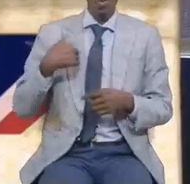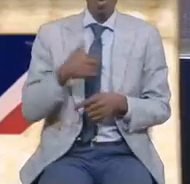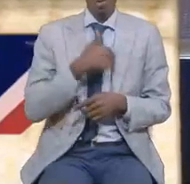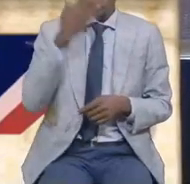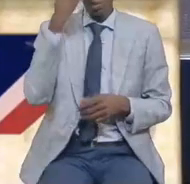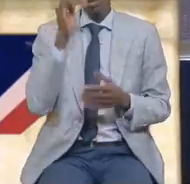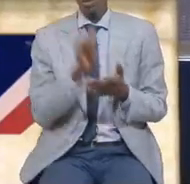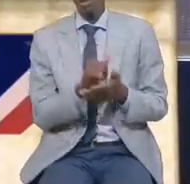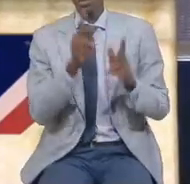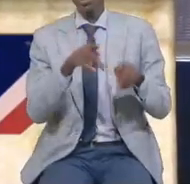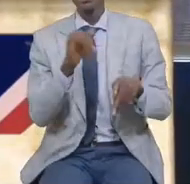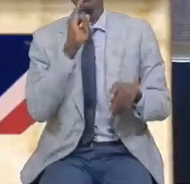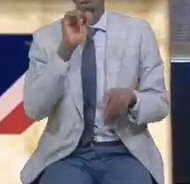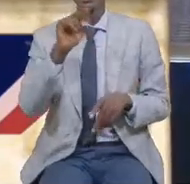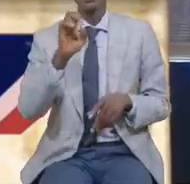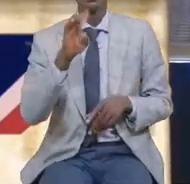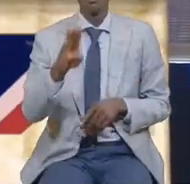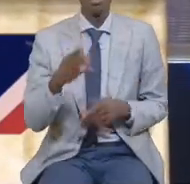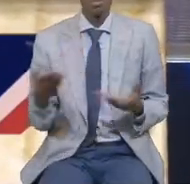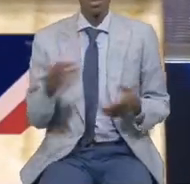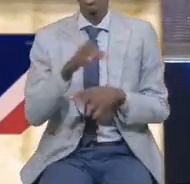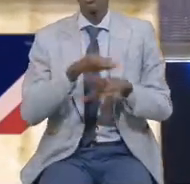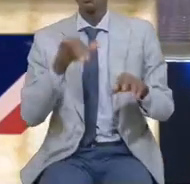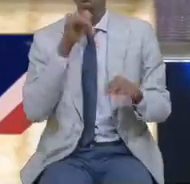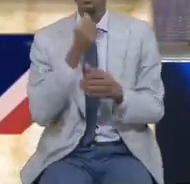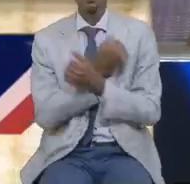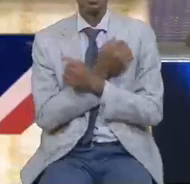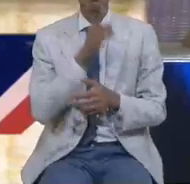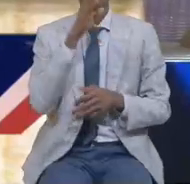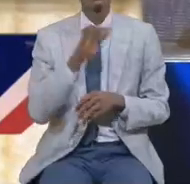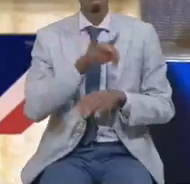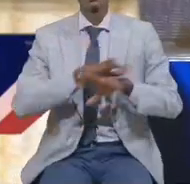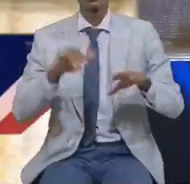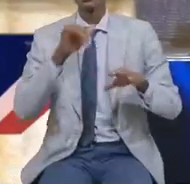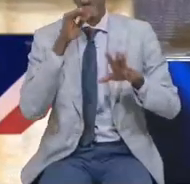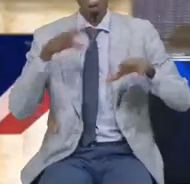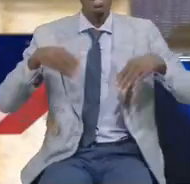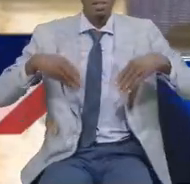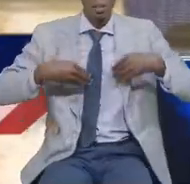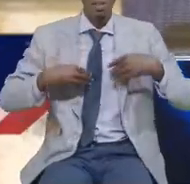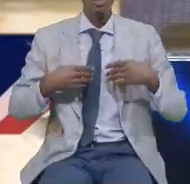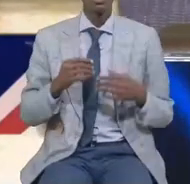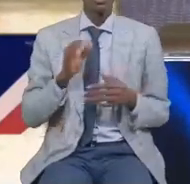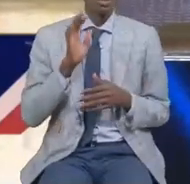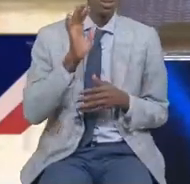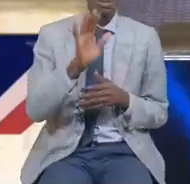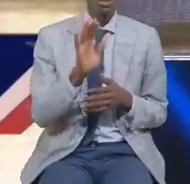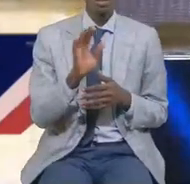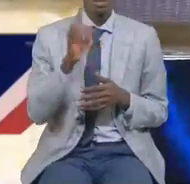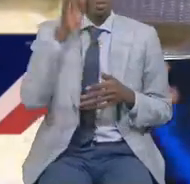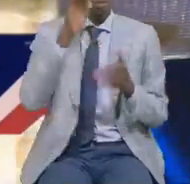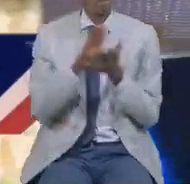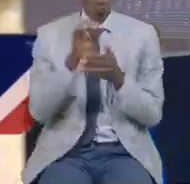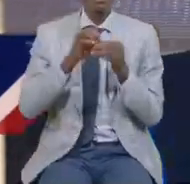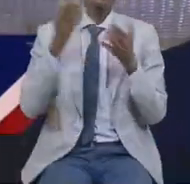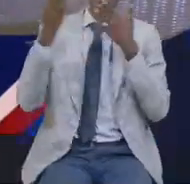Nebuchadnezzar n'est pas Dieu. Nebuchadnezzar n'accepte pas notre conviction en servant Dieu.